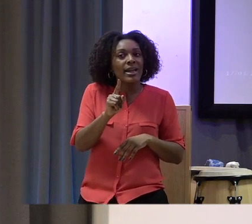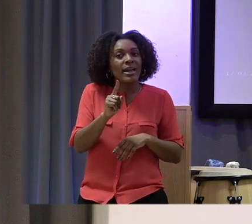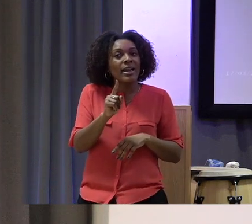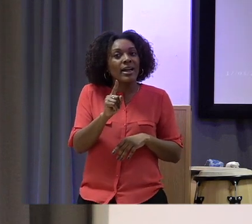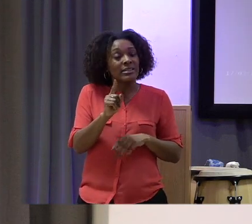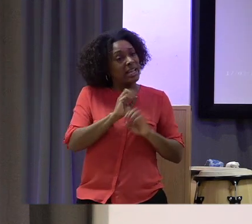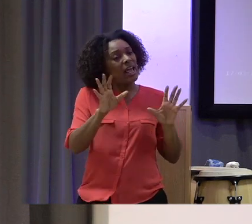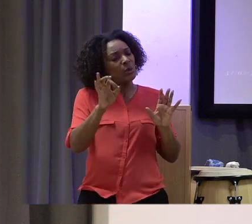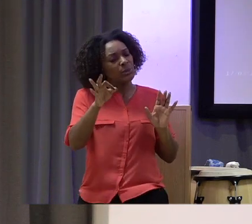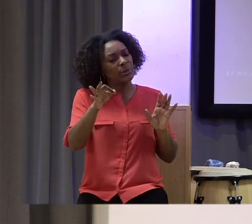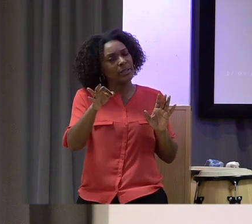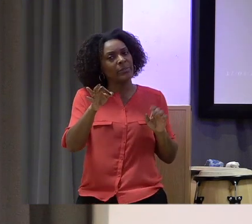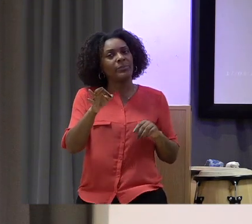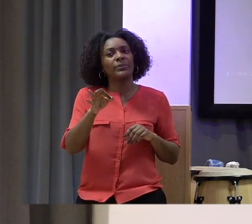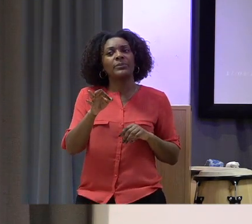C'est clair.